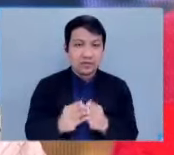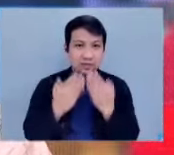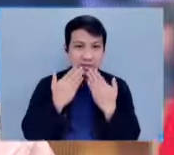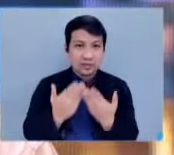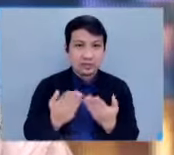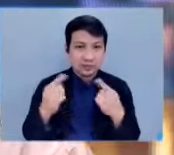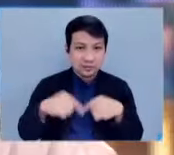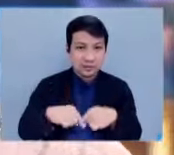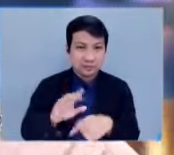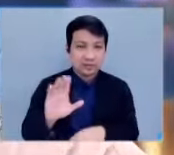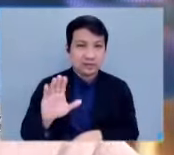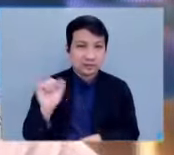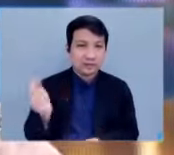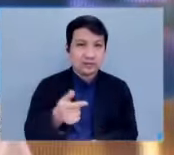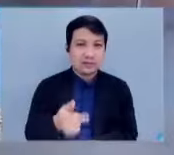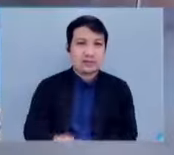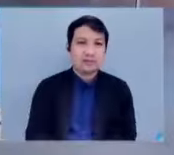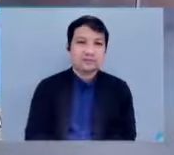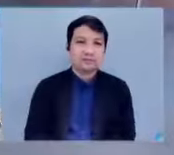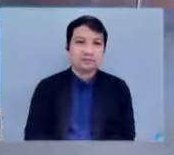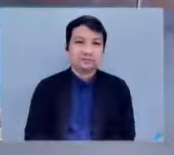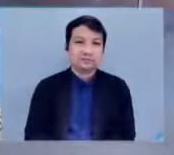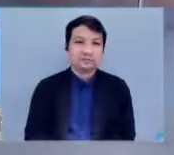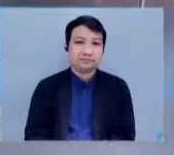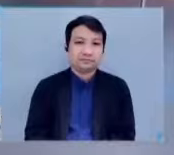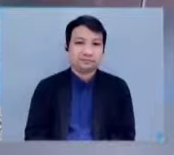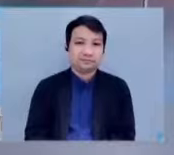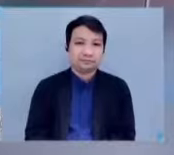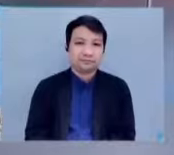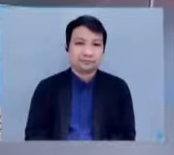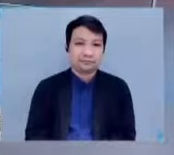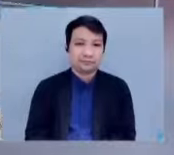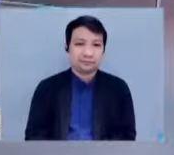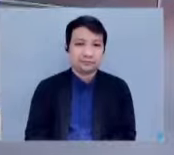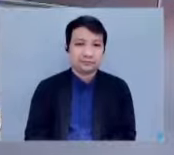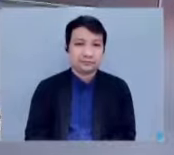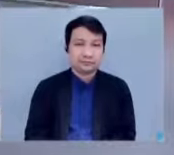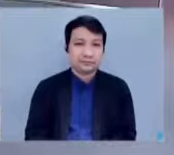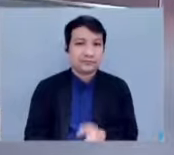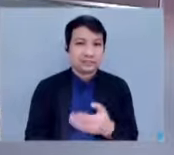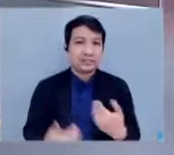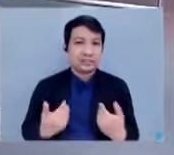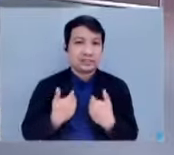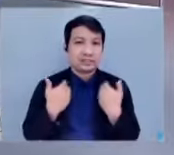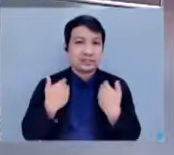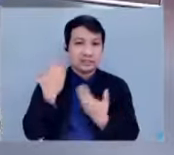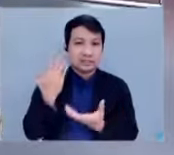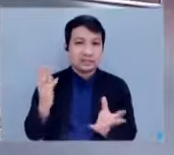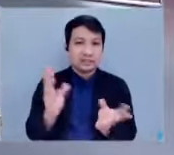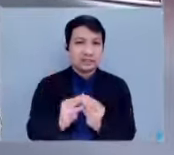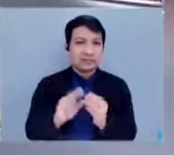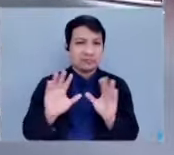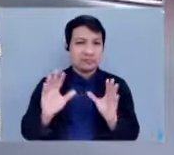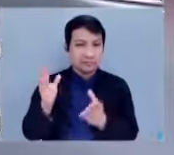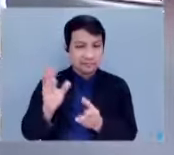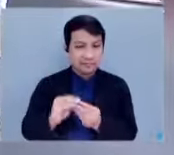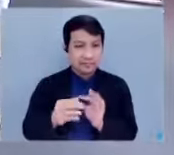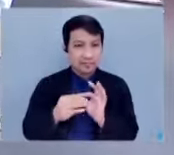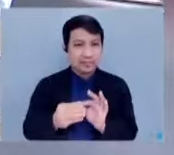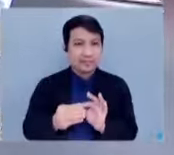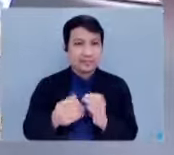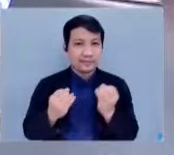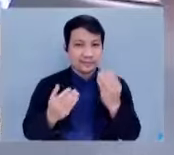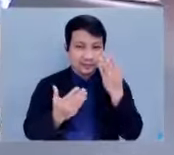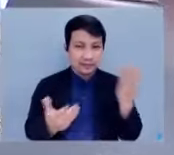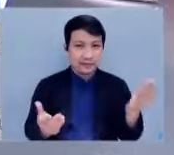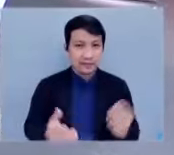inyong lahat very much Napakahusay ang bata pa I'm sure marami pa yan syempre